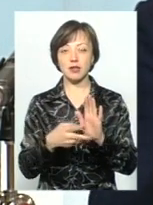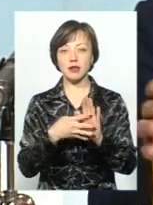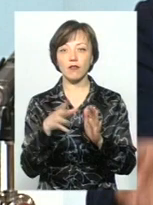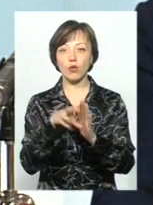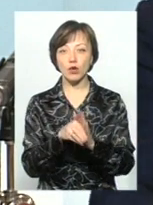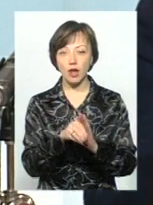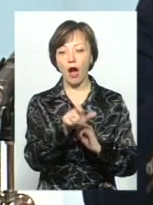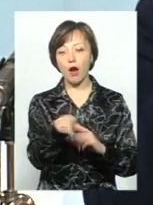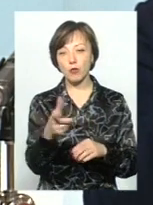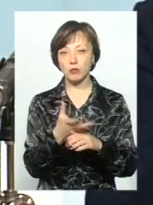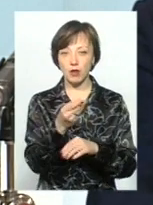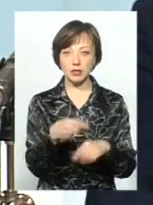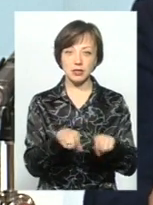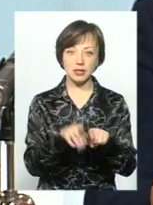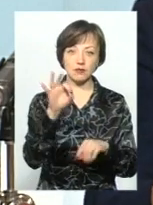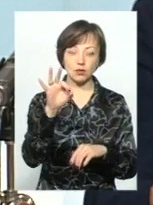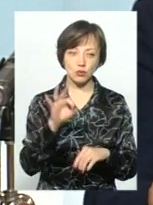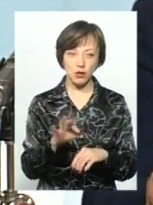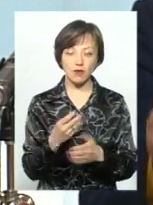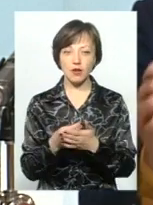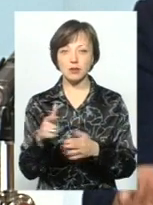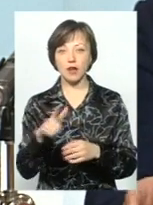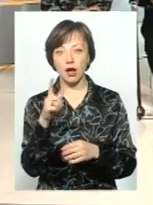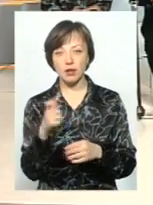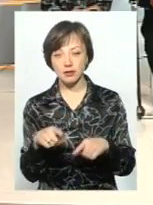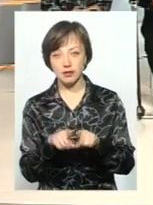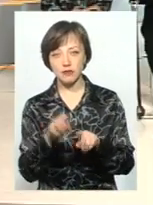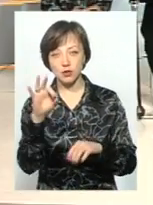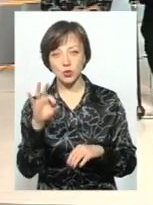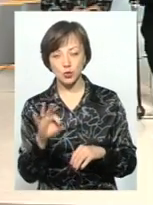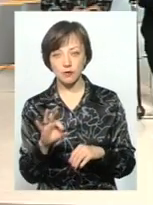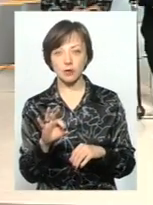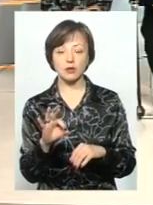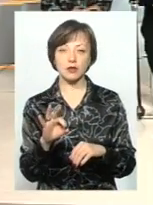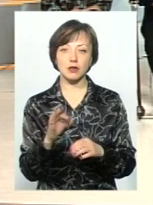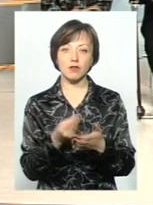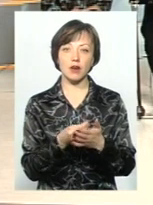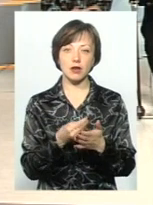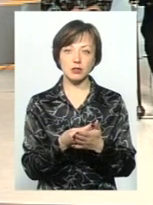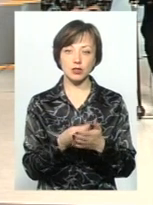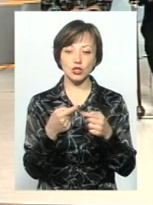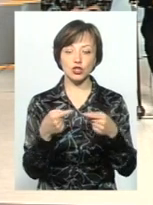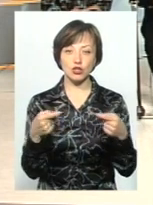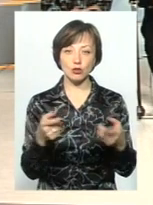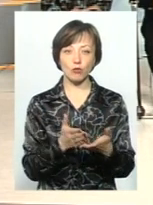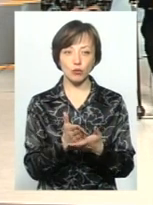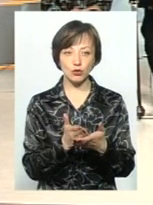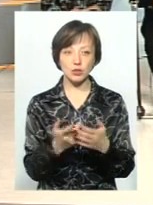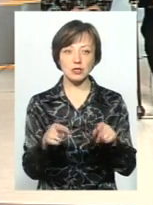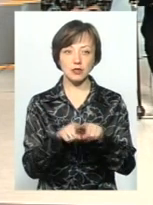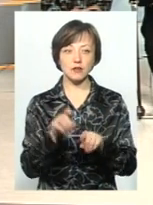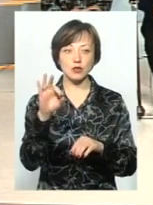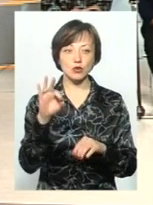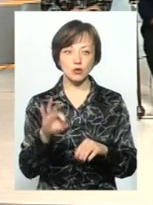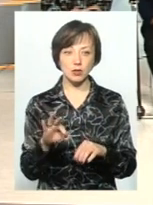абонплата стільки-то відсотків, вартість газу стільки-то відсотків, вартість там інших послуг стільки-то